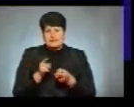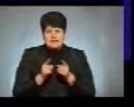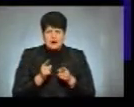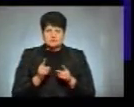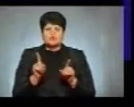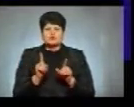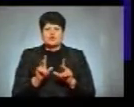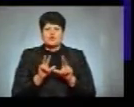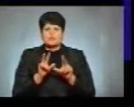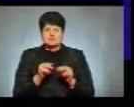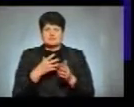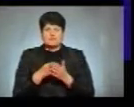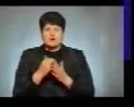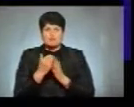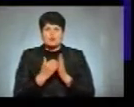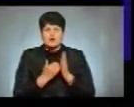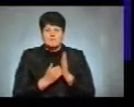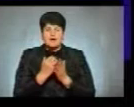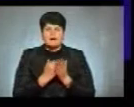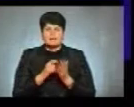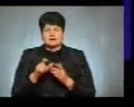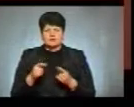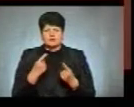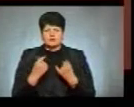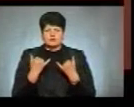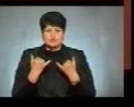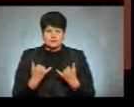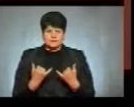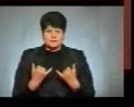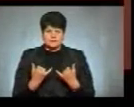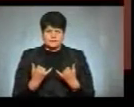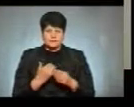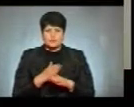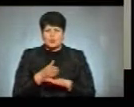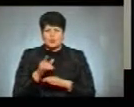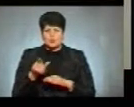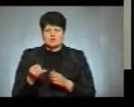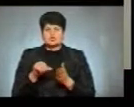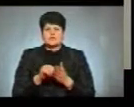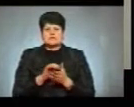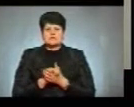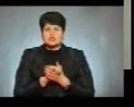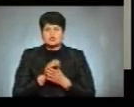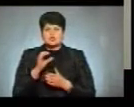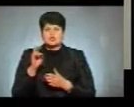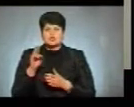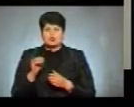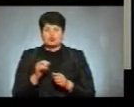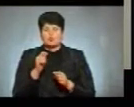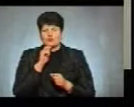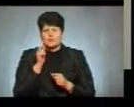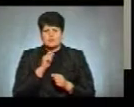і що обіцяють у своїх програмах кандидати, говоримо сьогодні. Гості студії – член Асоціації соціологів України,